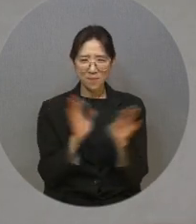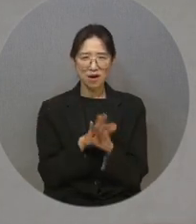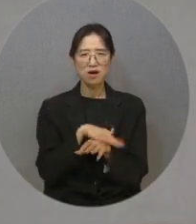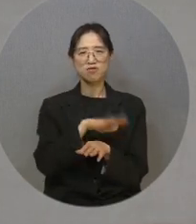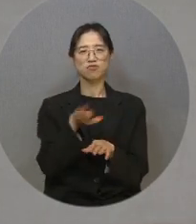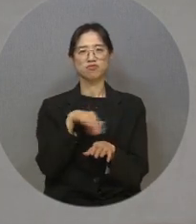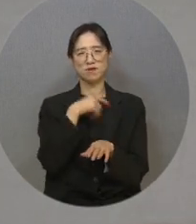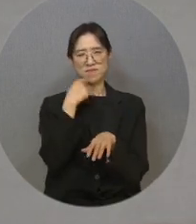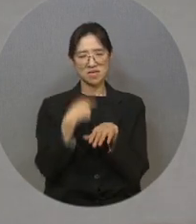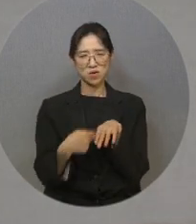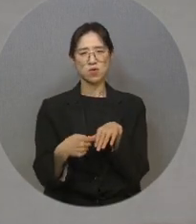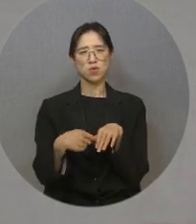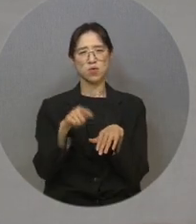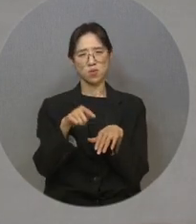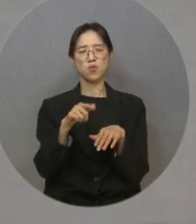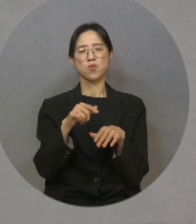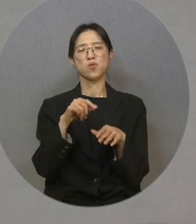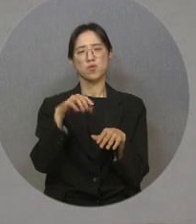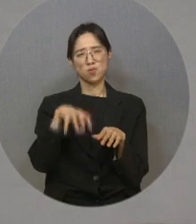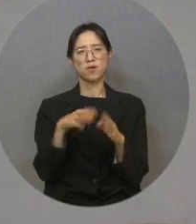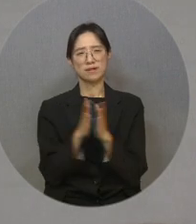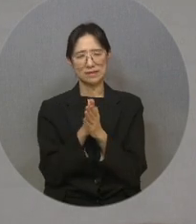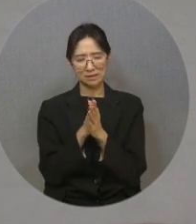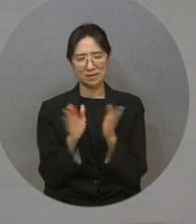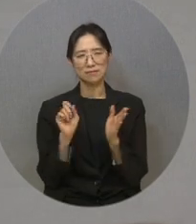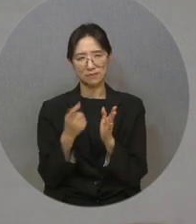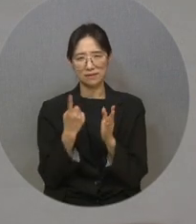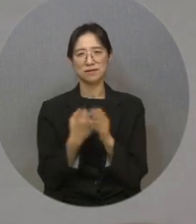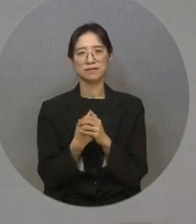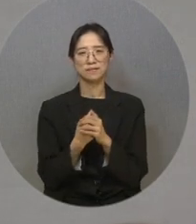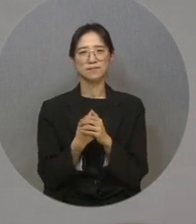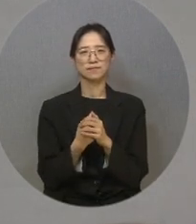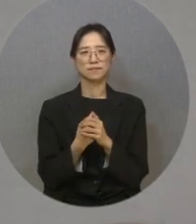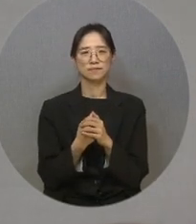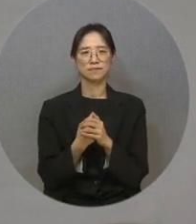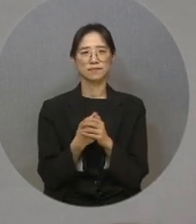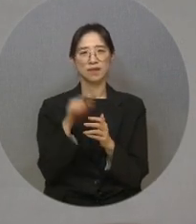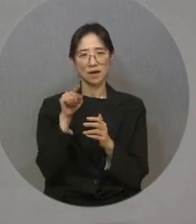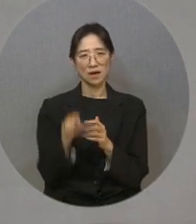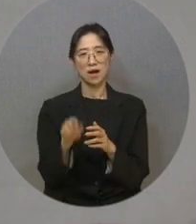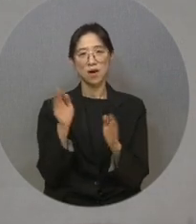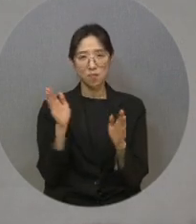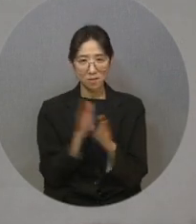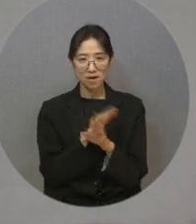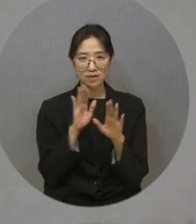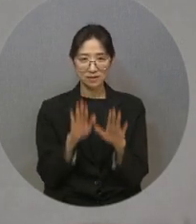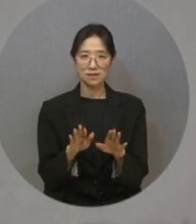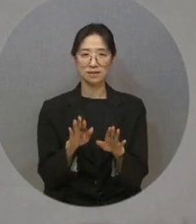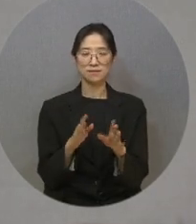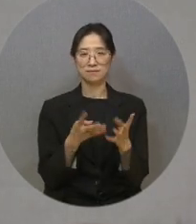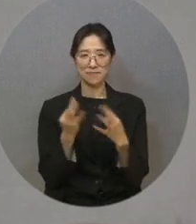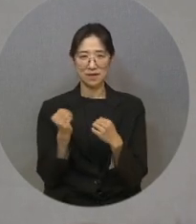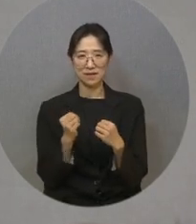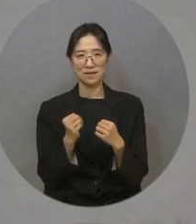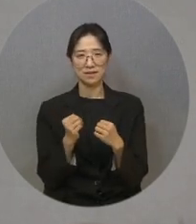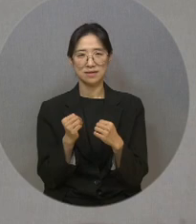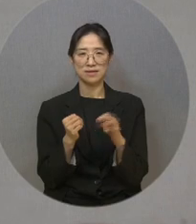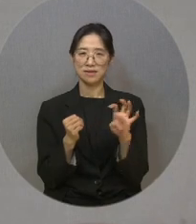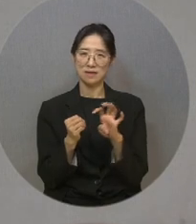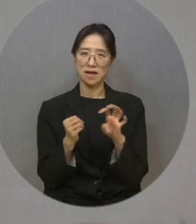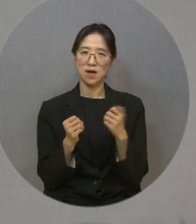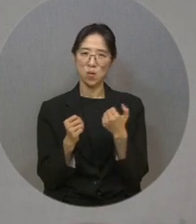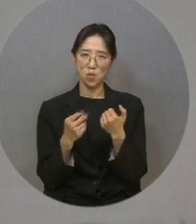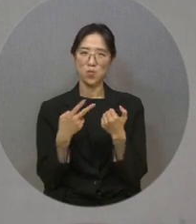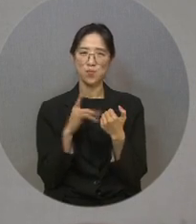우리의 민족사관이 시작되는 그런 계기가 되는 겁니다. 그분을 계기로 해서 지금의 뭐 40,